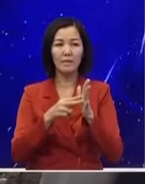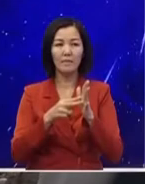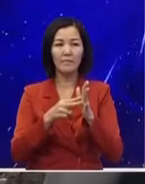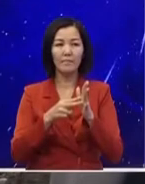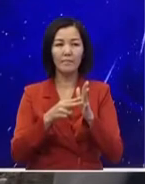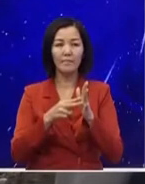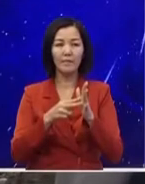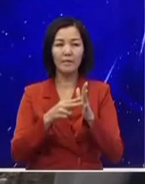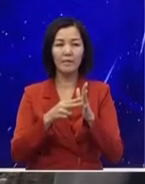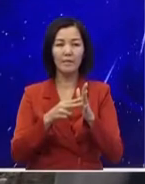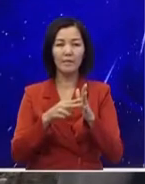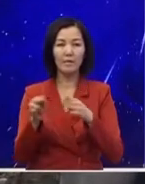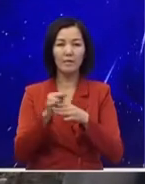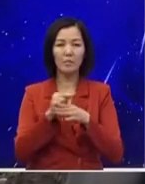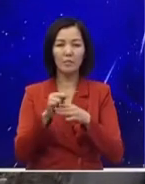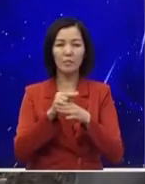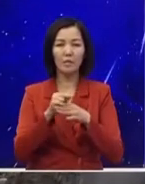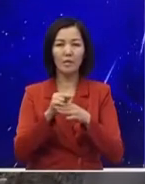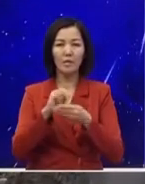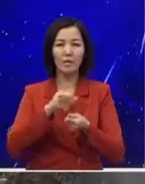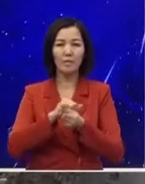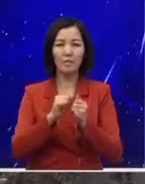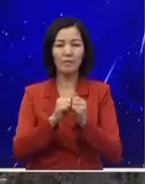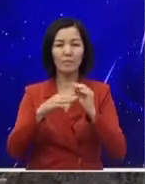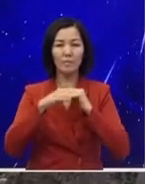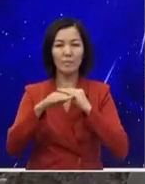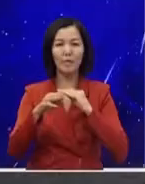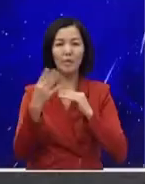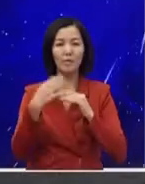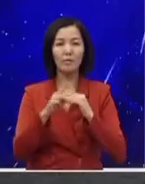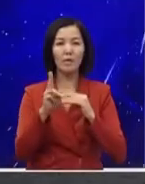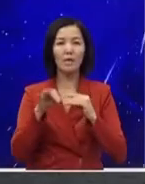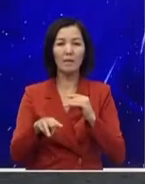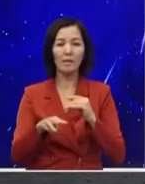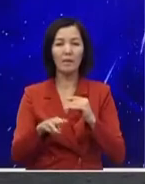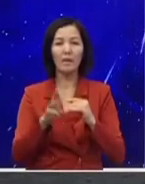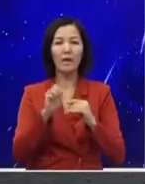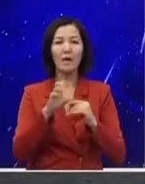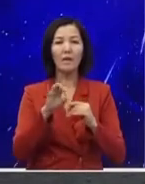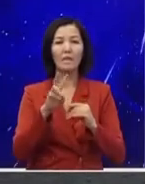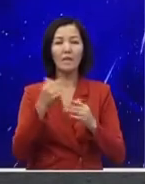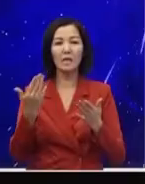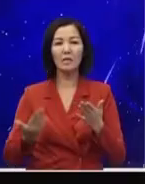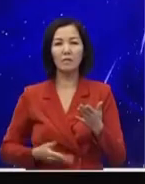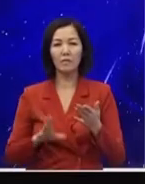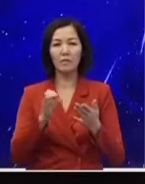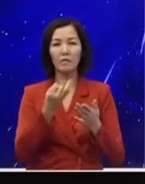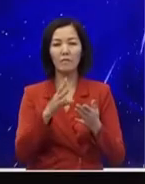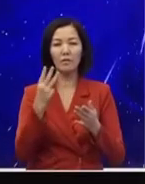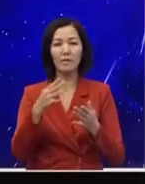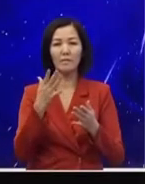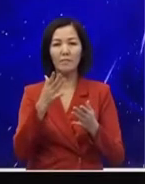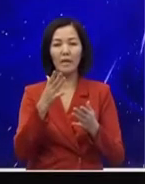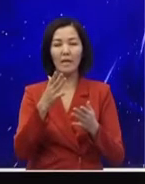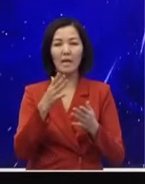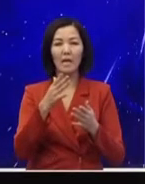дорожные работы постелить на 40 километрах дорог. Асылхан Омарбекқызы живет на улице Сейфуллина уже 35 лет.